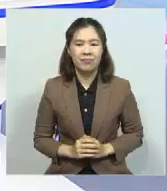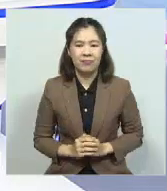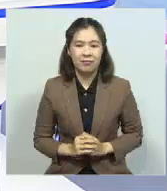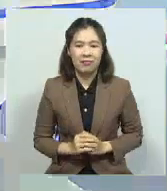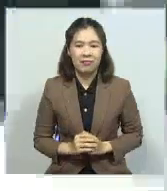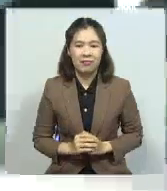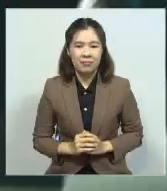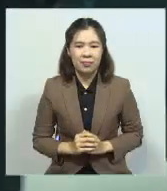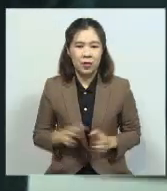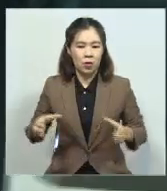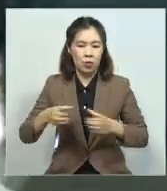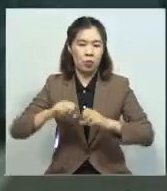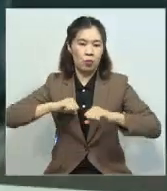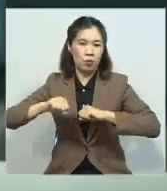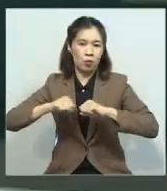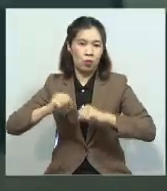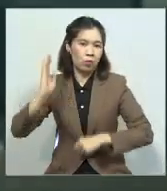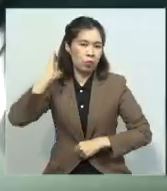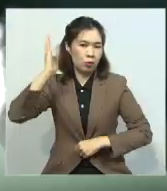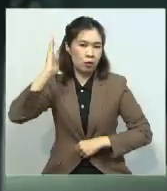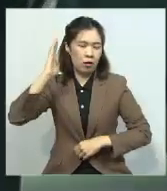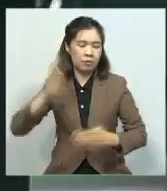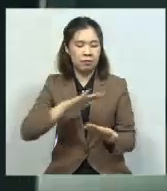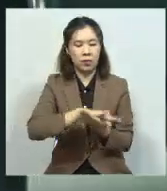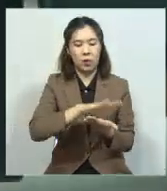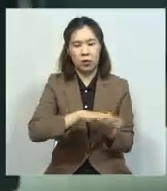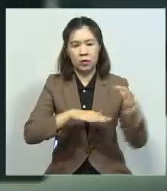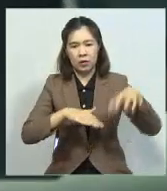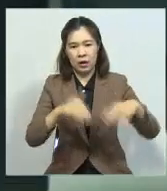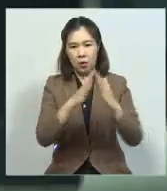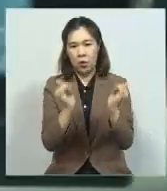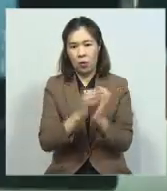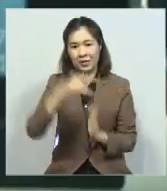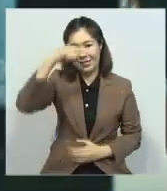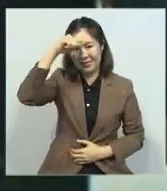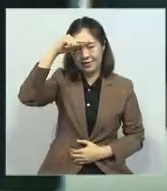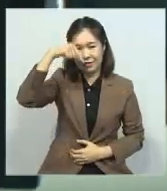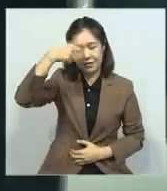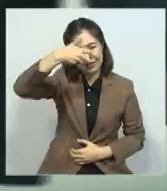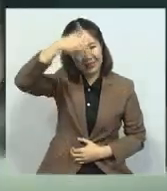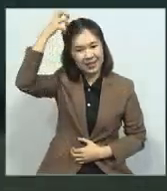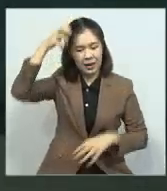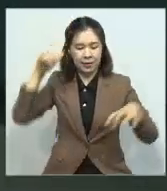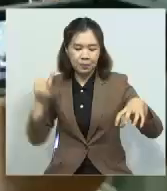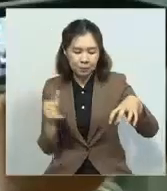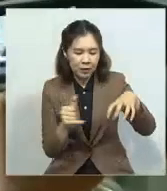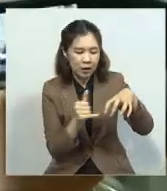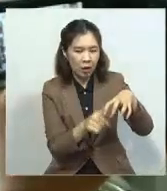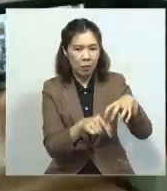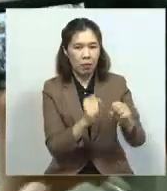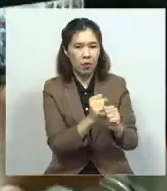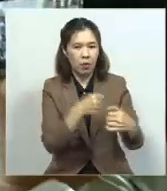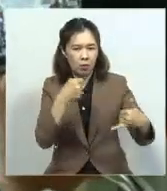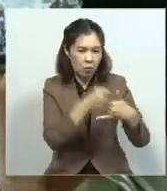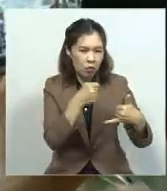ความคืบหน้าล่าสุดคดีกลุ่มวัยรุ่นชายก่อเหตุบุกไปที่โรงเรียนมัธยมวัดสิงห์แขวงบางขุนเทียนเขตจอมทองแล้วก็ไปทำร้